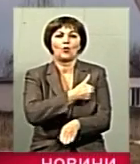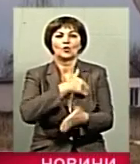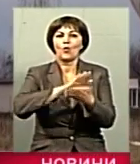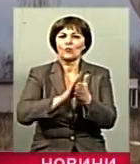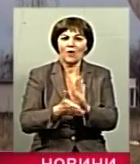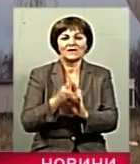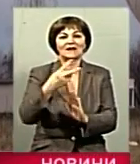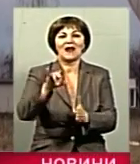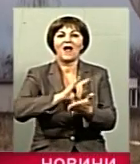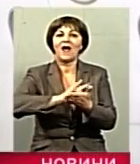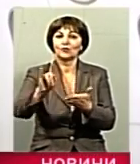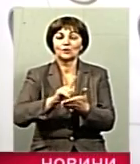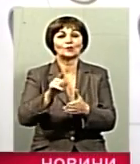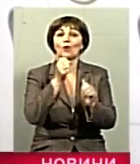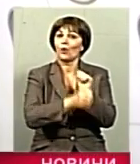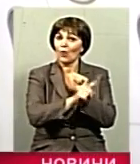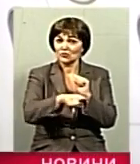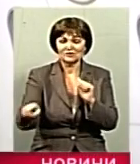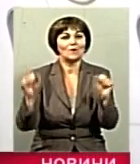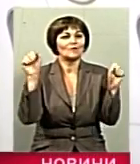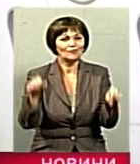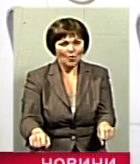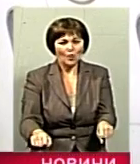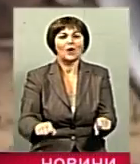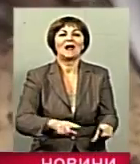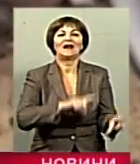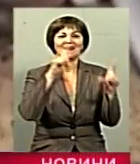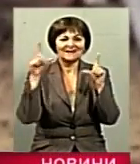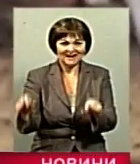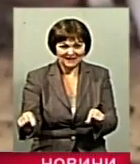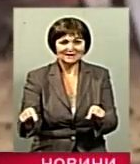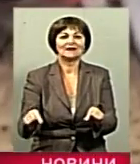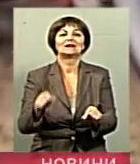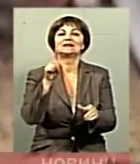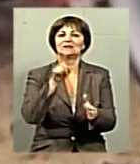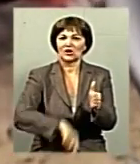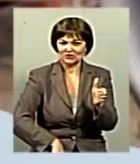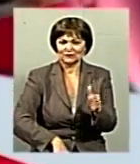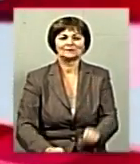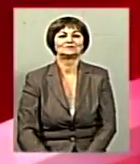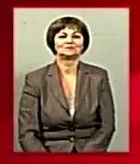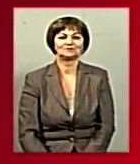для авіакомпаній, щоб кожен українець міг літати дешево.